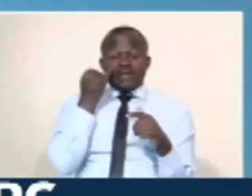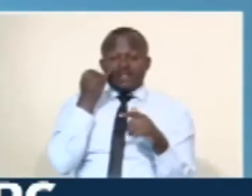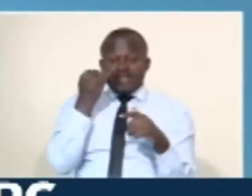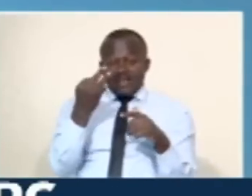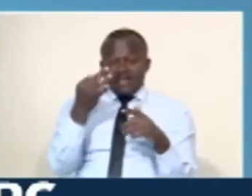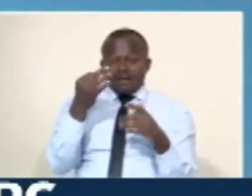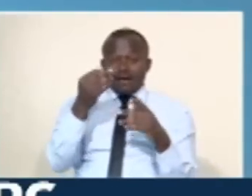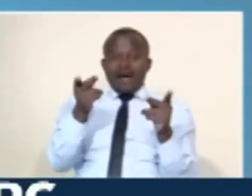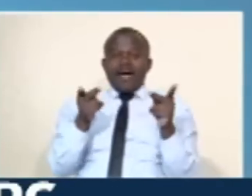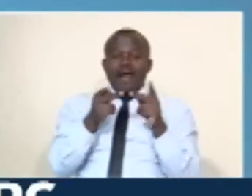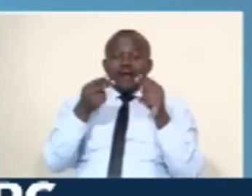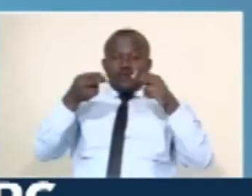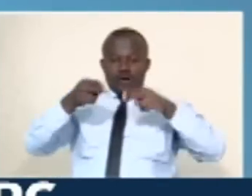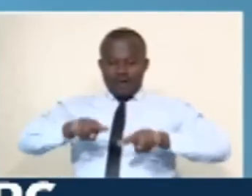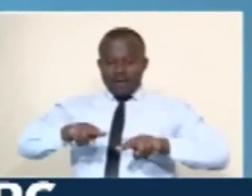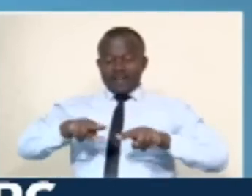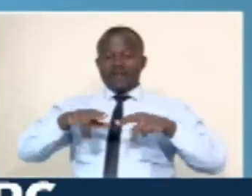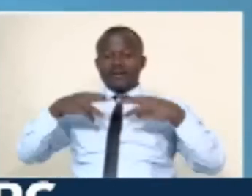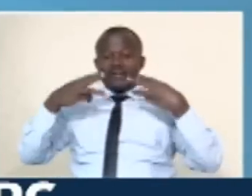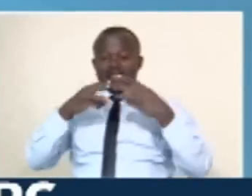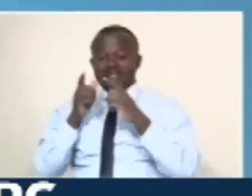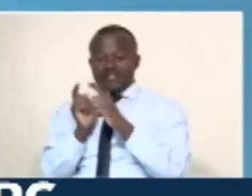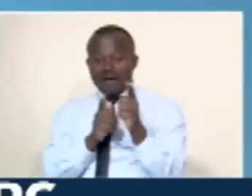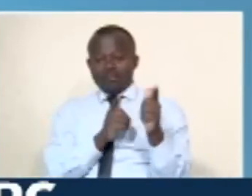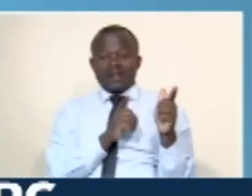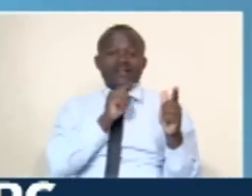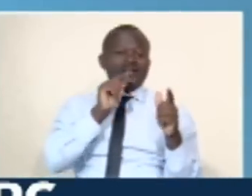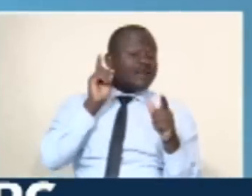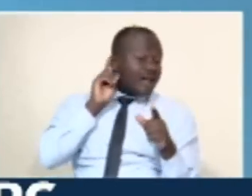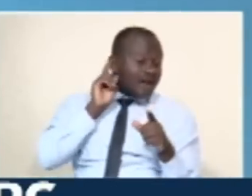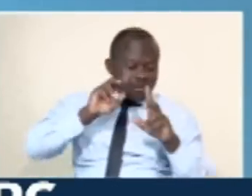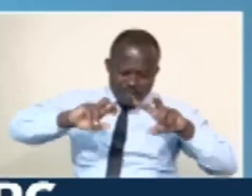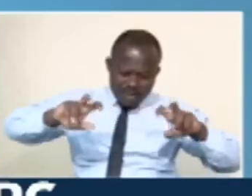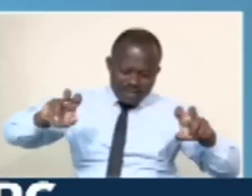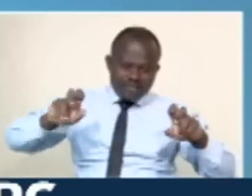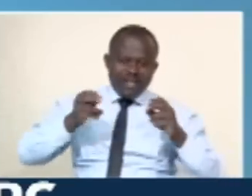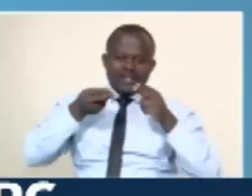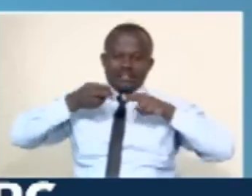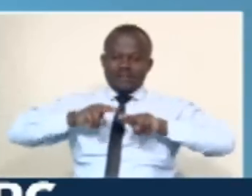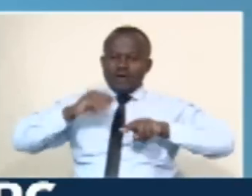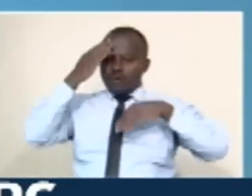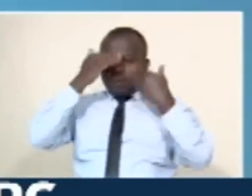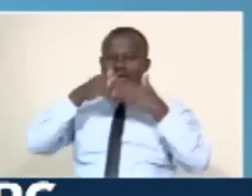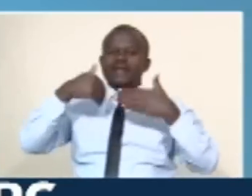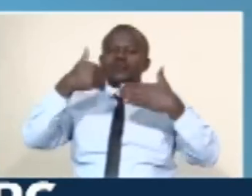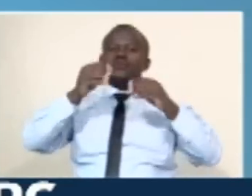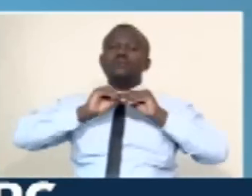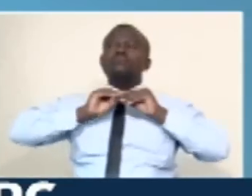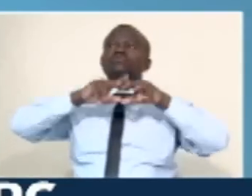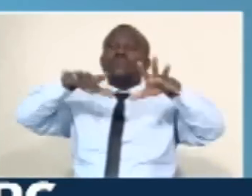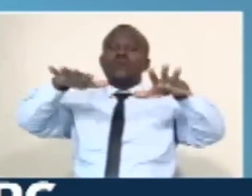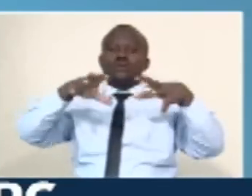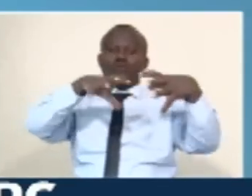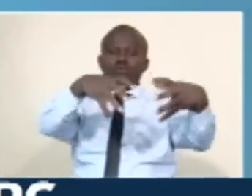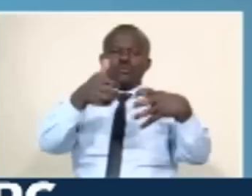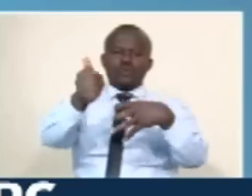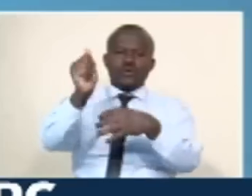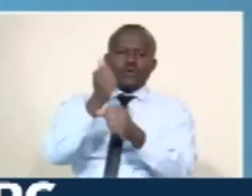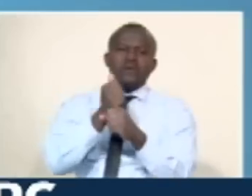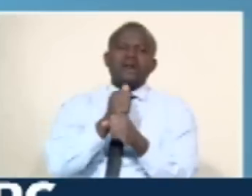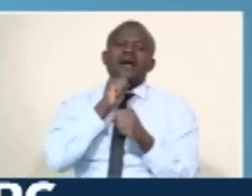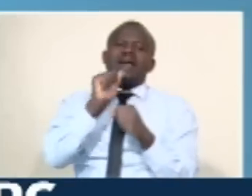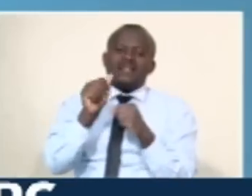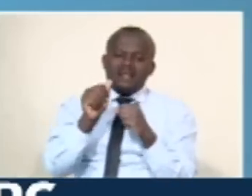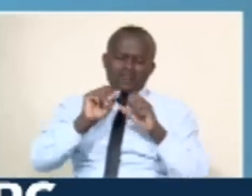harabeye intambara ikaba nta perereza riraba, kuki wihutira kujya gukwirakwiza ngo umutwe runaka niwe wabikoze nta